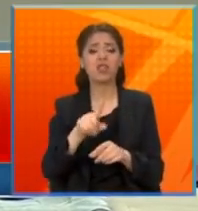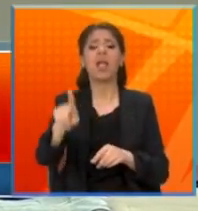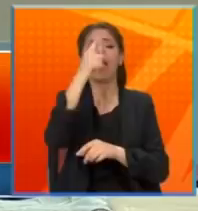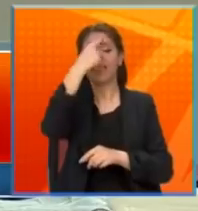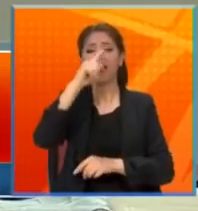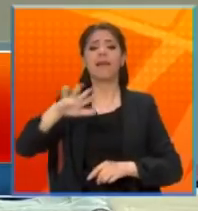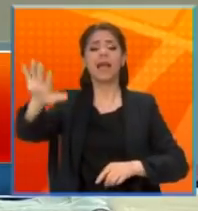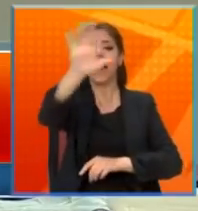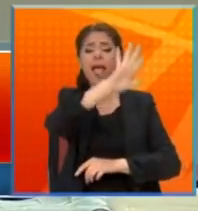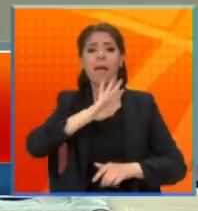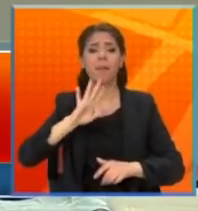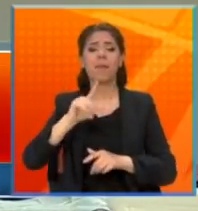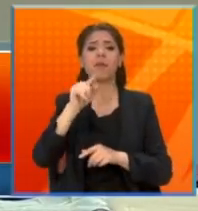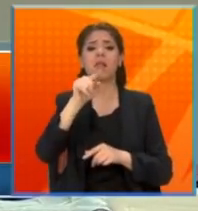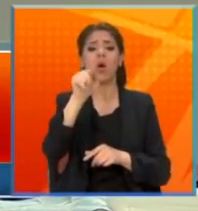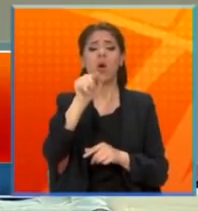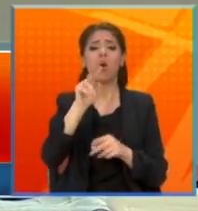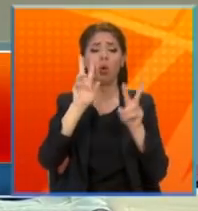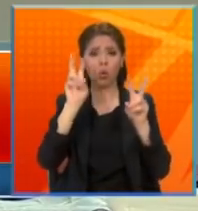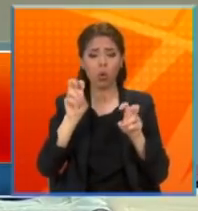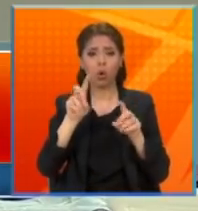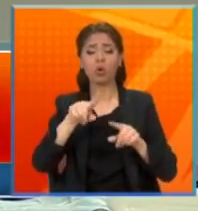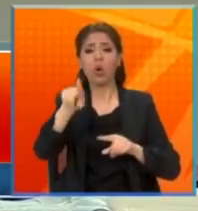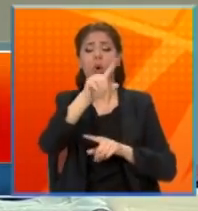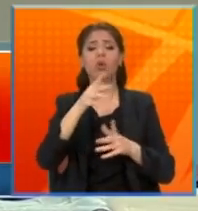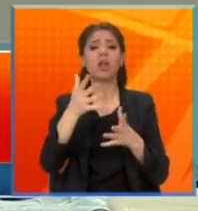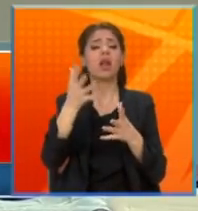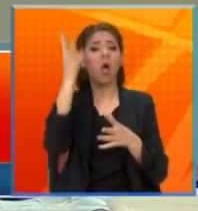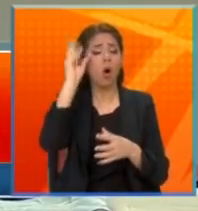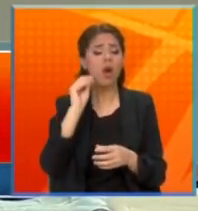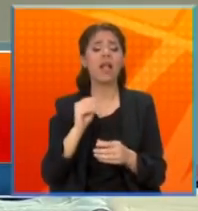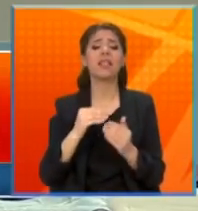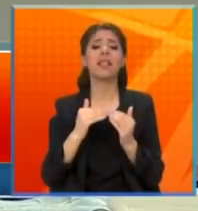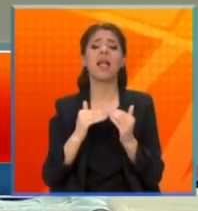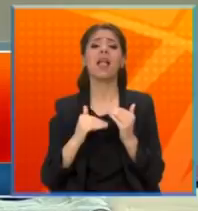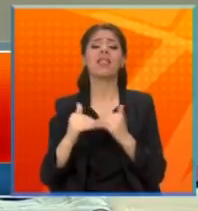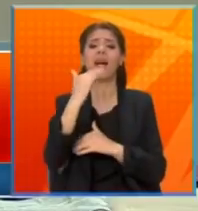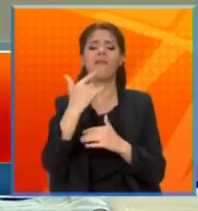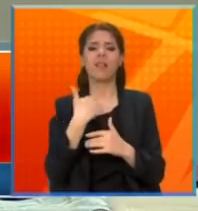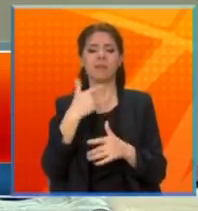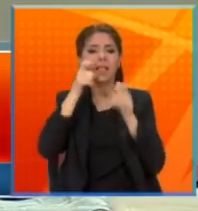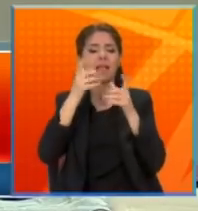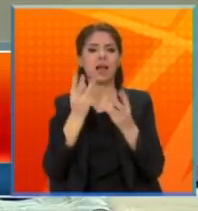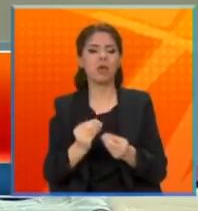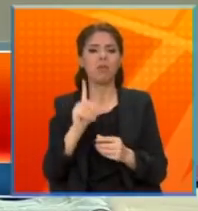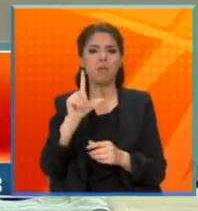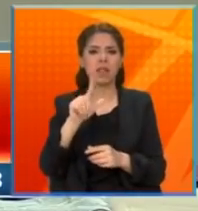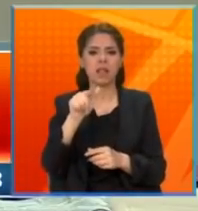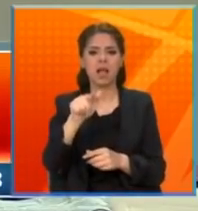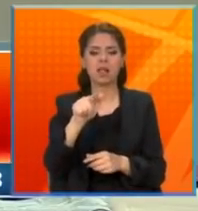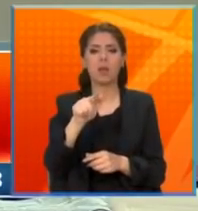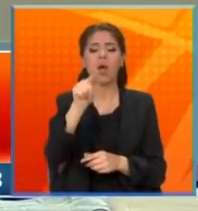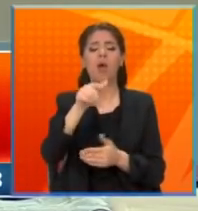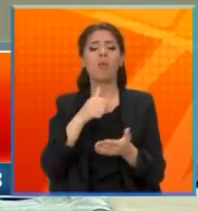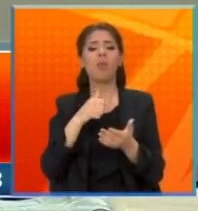birimiz konuyu onların aldığından kat kat fazla ciddiye almalıyız. Çünkü bu tip salgınlarda